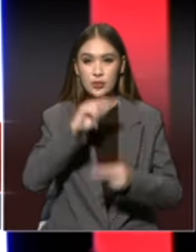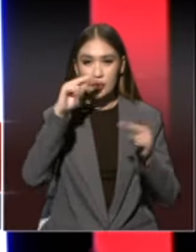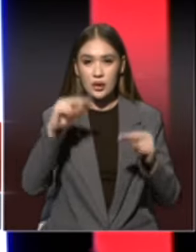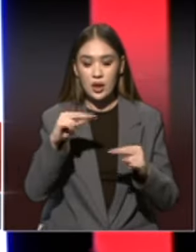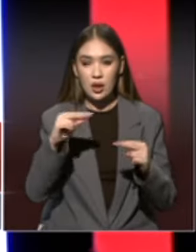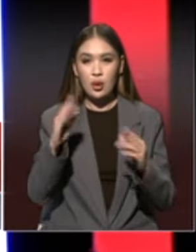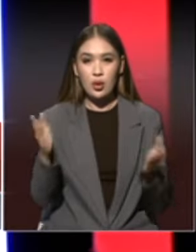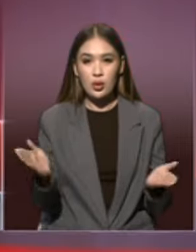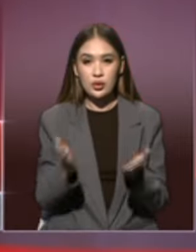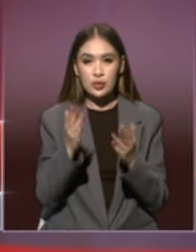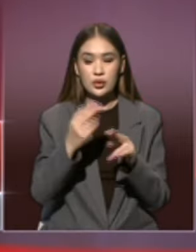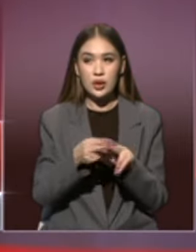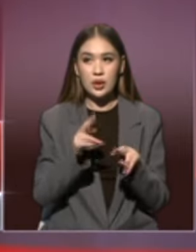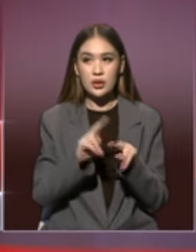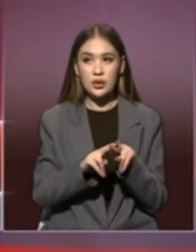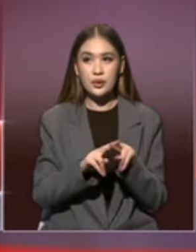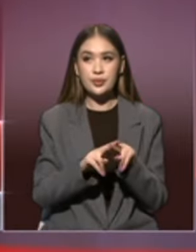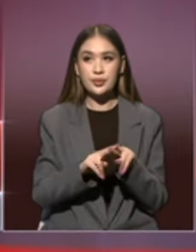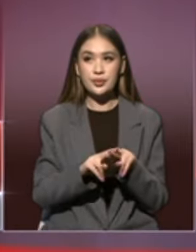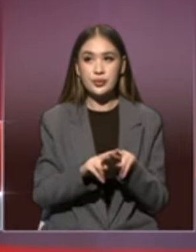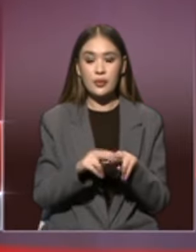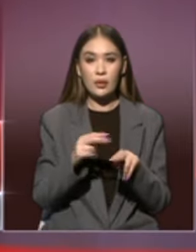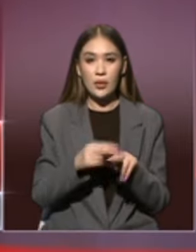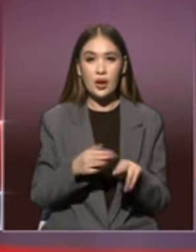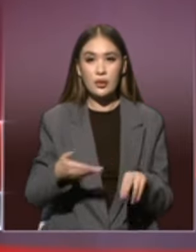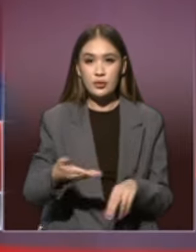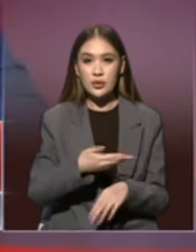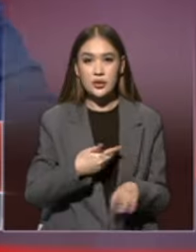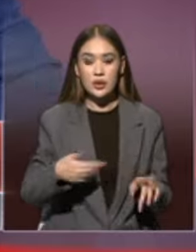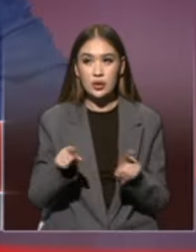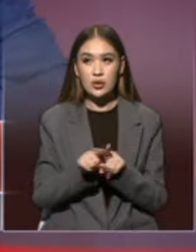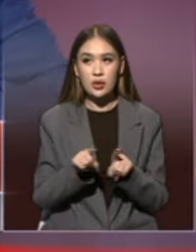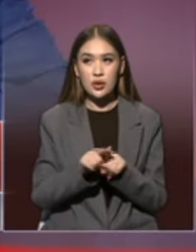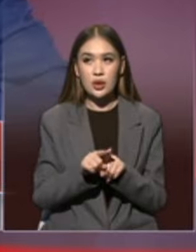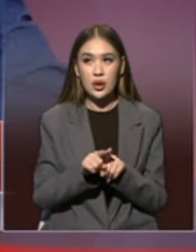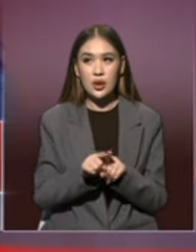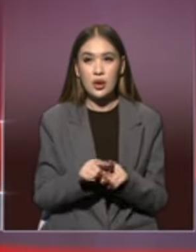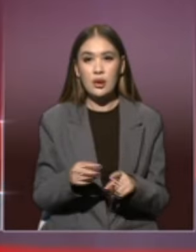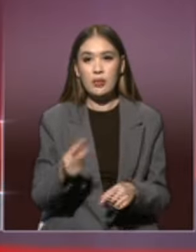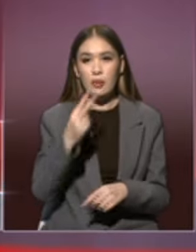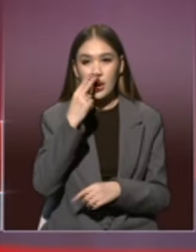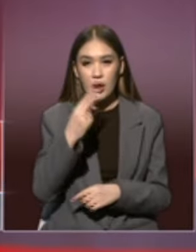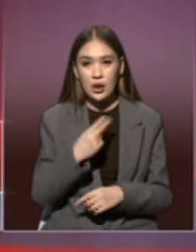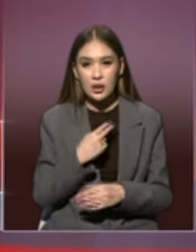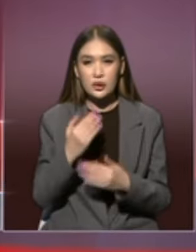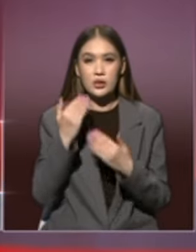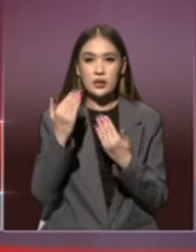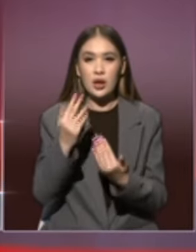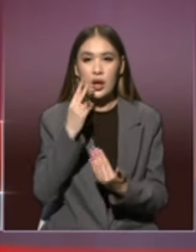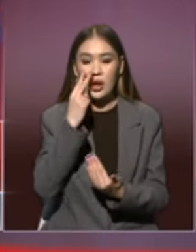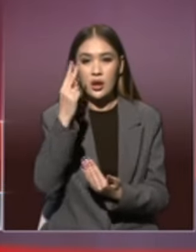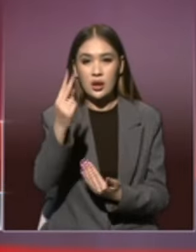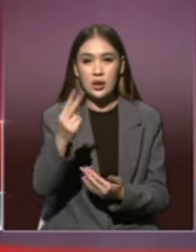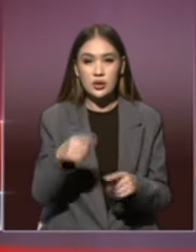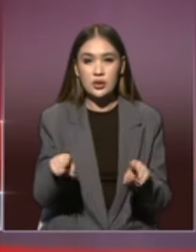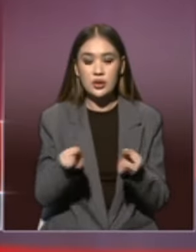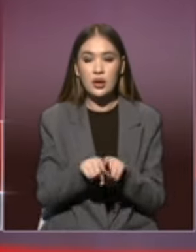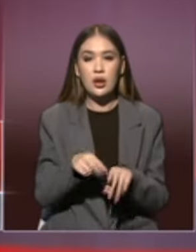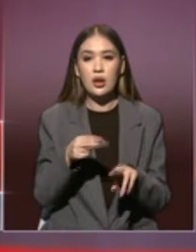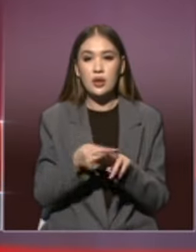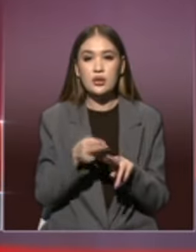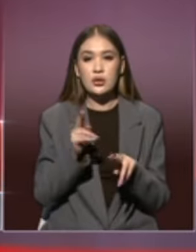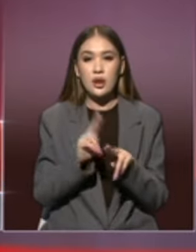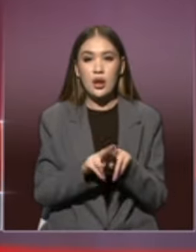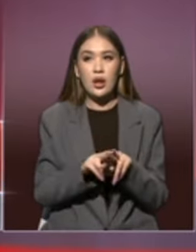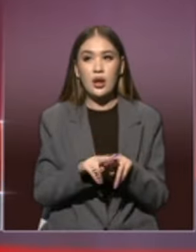отыратын әлеуметтік министрлігі емес па? Бізде бар ғой, мынандай ғой. Мынау маған қарайды, мынау саған қарайды деген, мені бізде құртатын осы